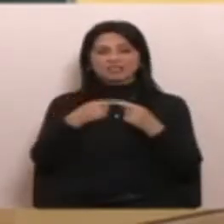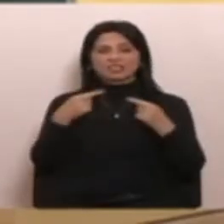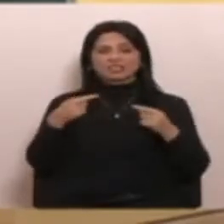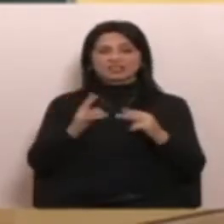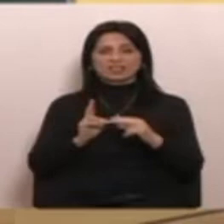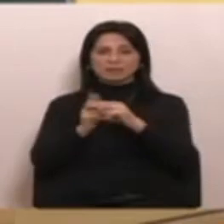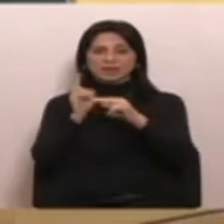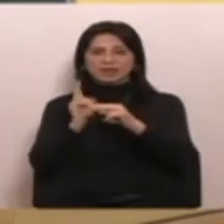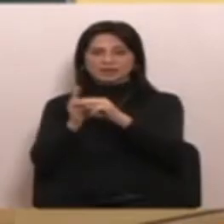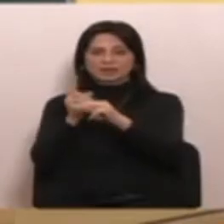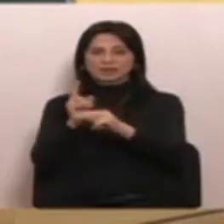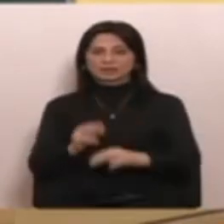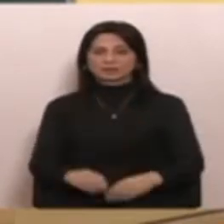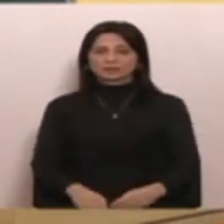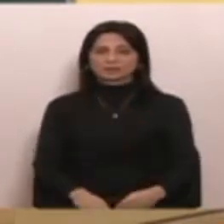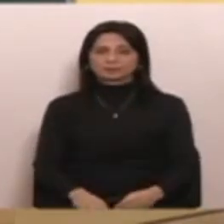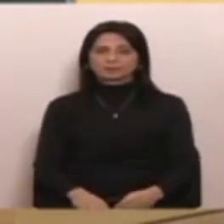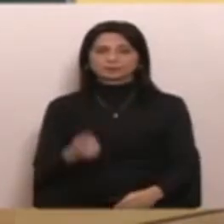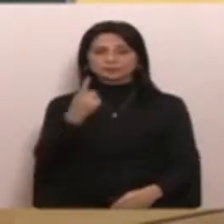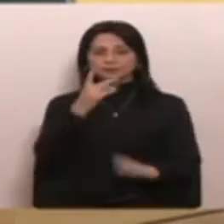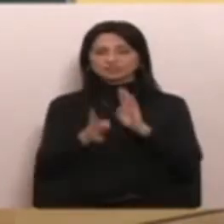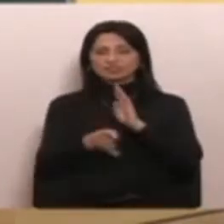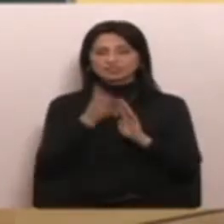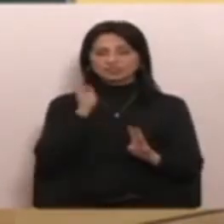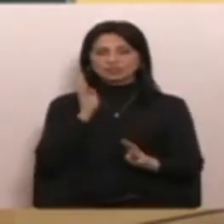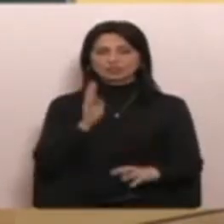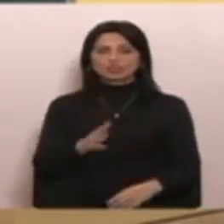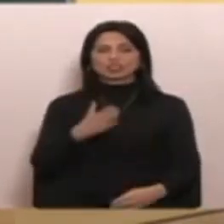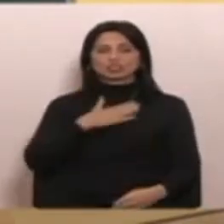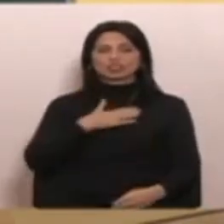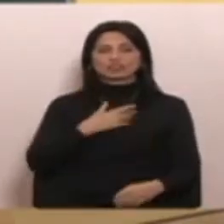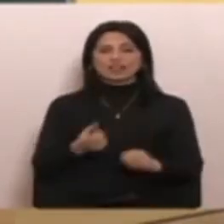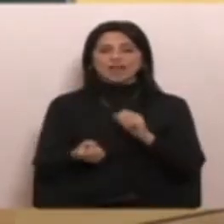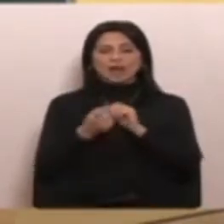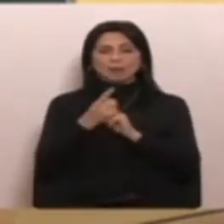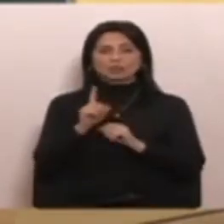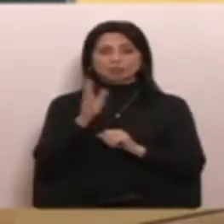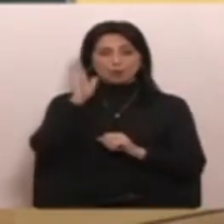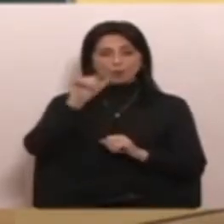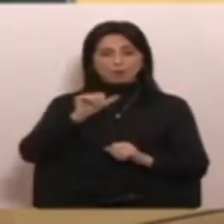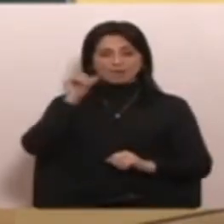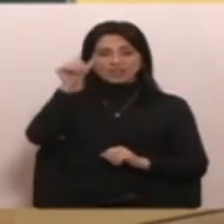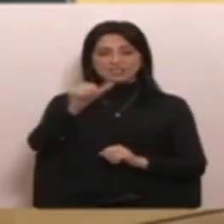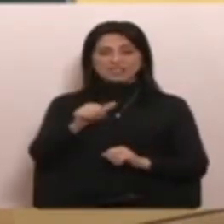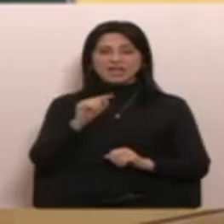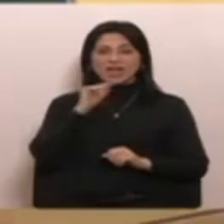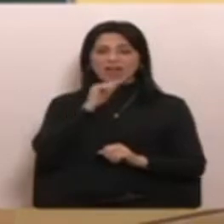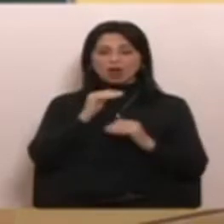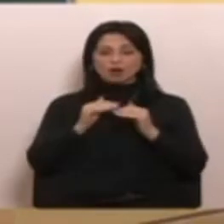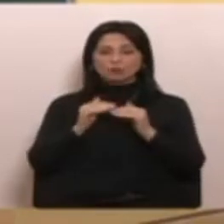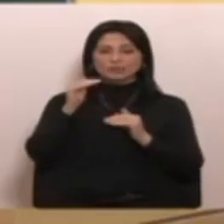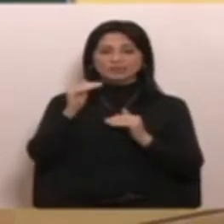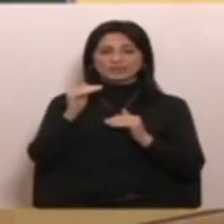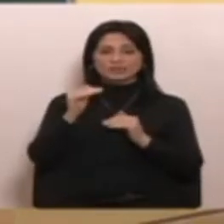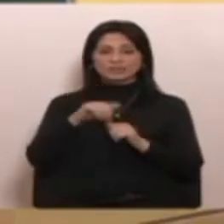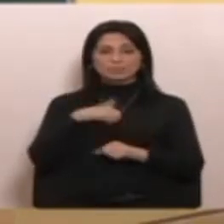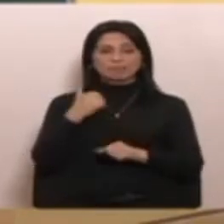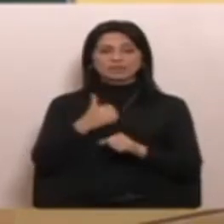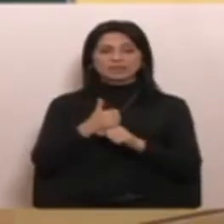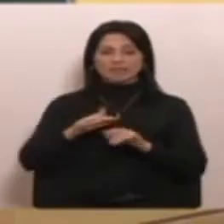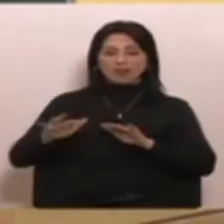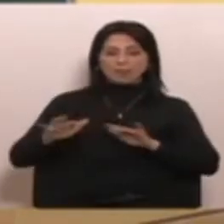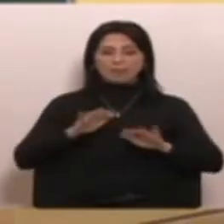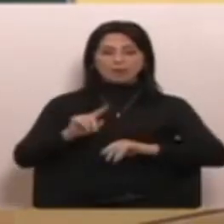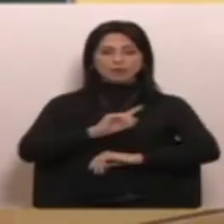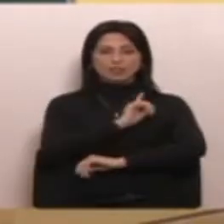ბერკეთს. პირველ რიგში ჩვენი ამოცანაა, რომ მომავალ წელს ეკონომიკური ზრდის მთავარ მამოძრავებელ